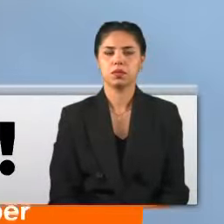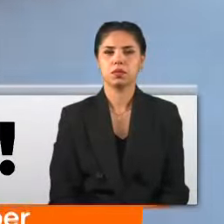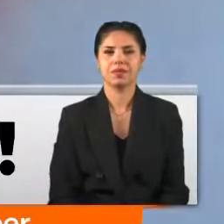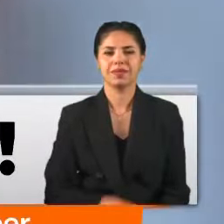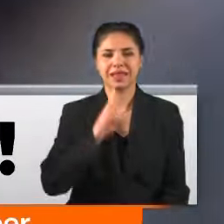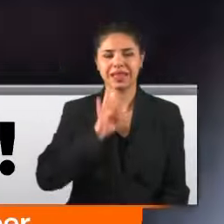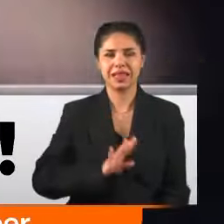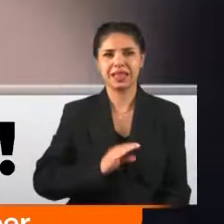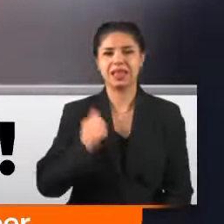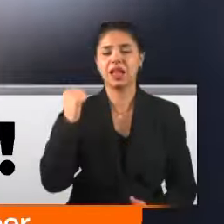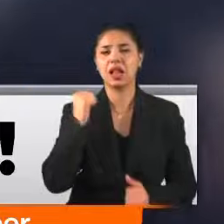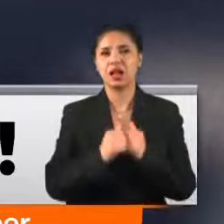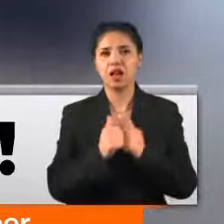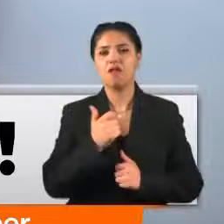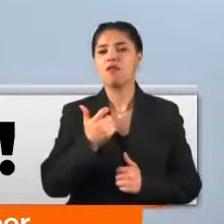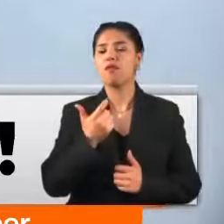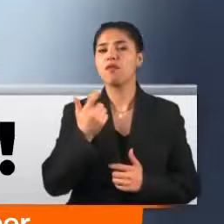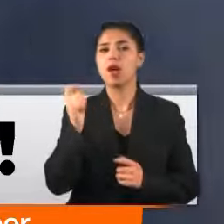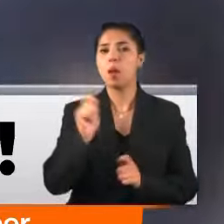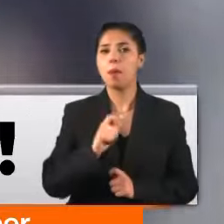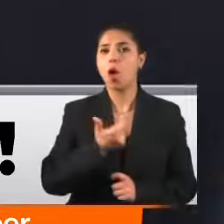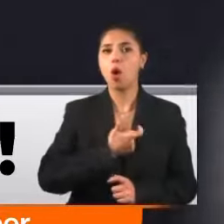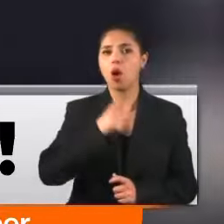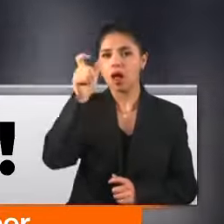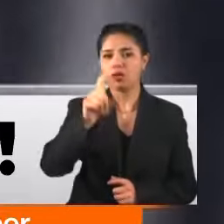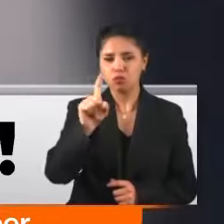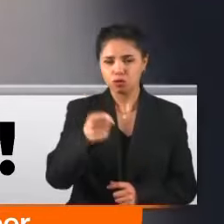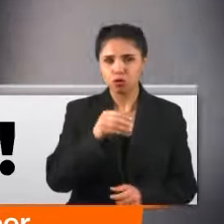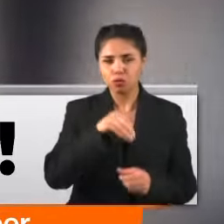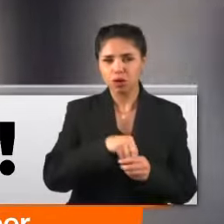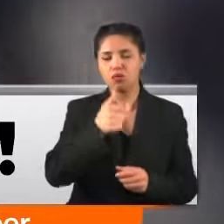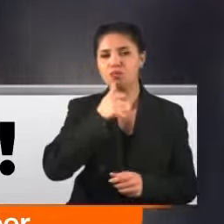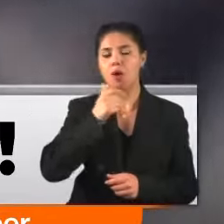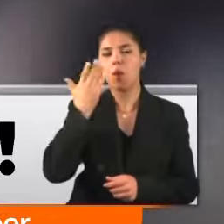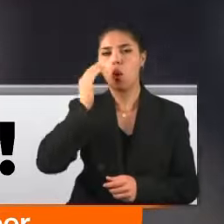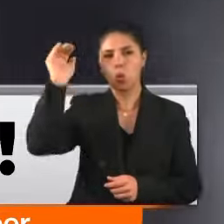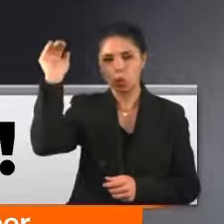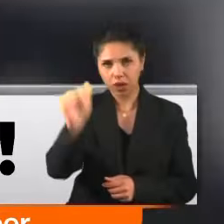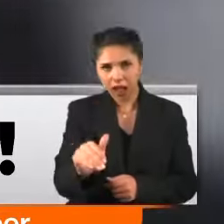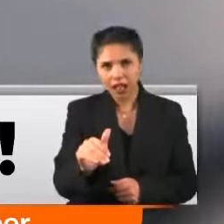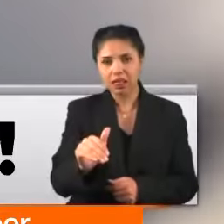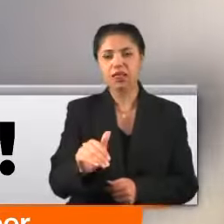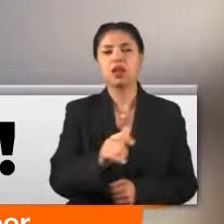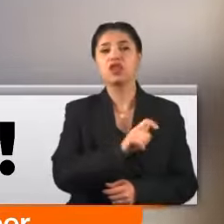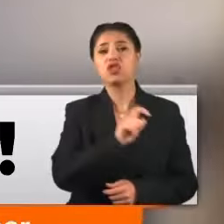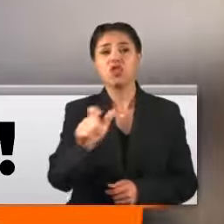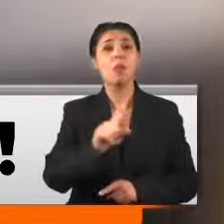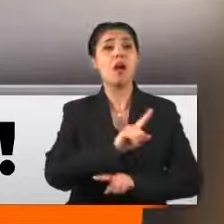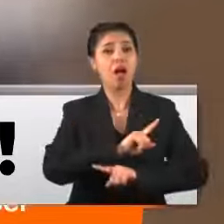Kızıyla kavga eden öğrenciyi bulmak için okulu bastı. Olumsuz yanıt alınca öğretmeni darp etti.